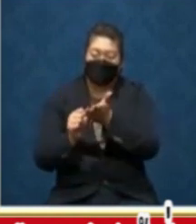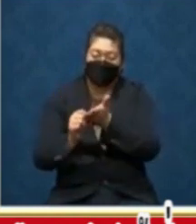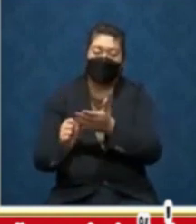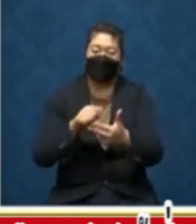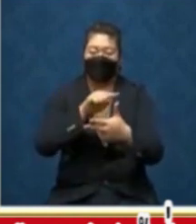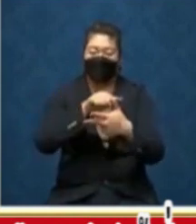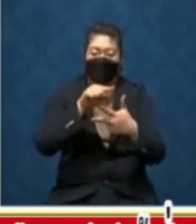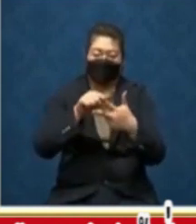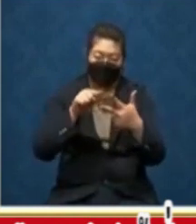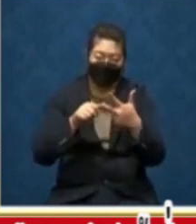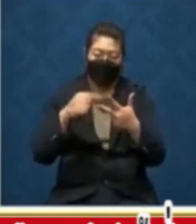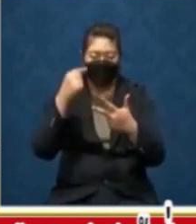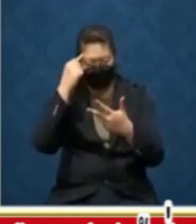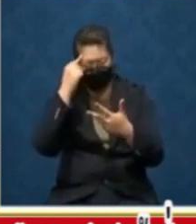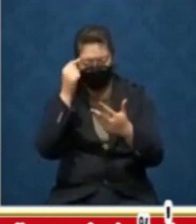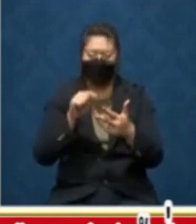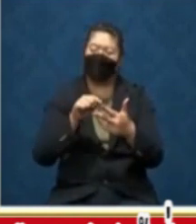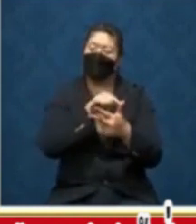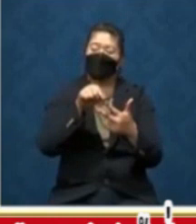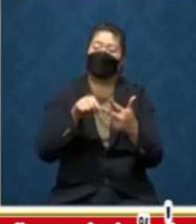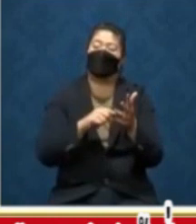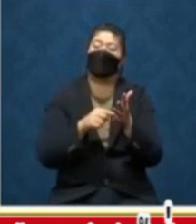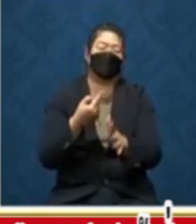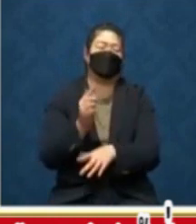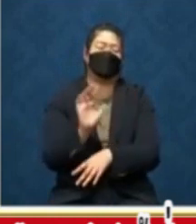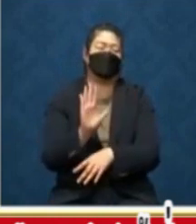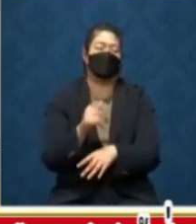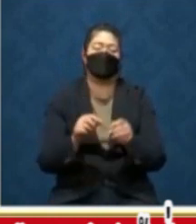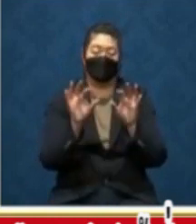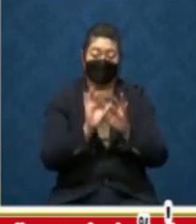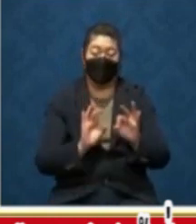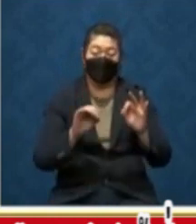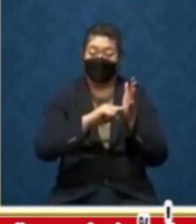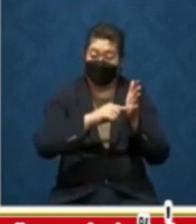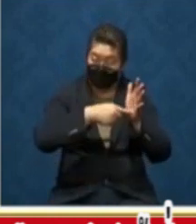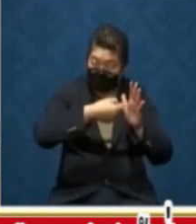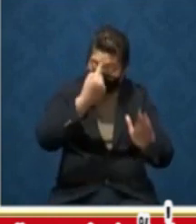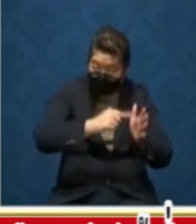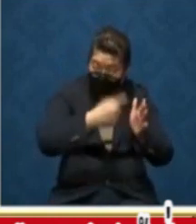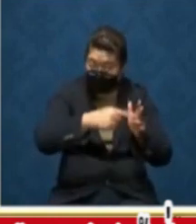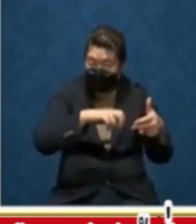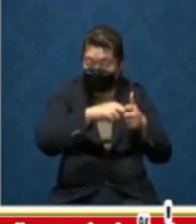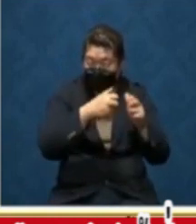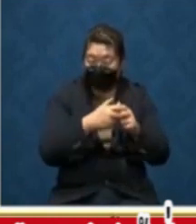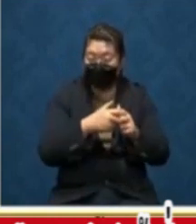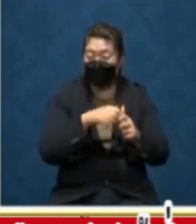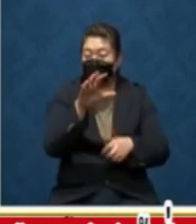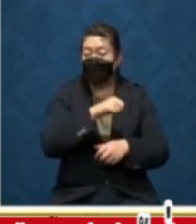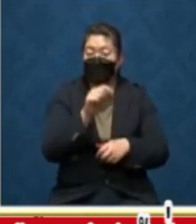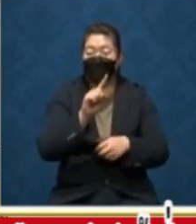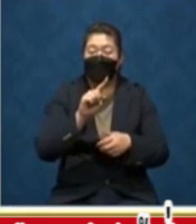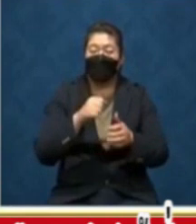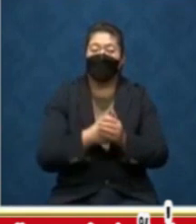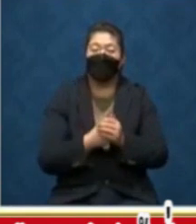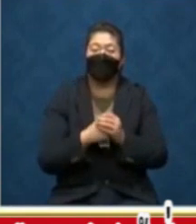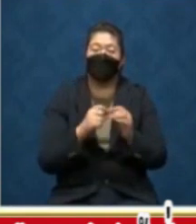ผมยังคิดว่าเป็นปลายต้นเหตุมาจากไหนครับต้นทางหรือศาลตั้งต้นของปัญหานี้คือ